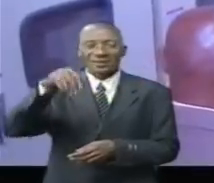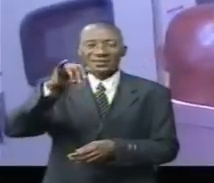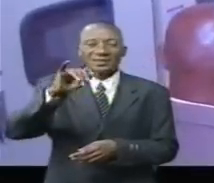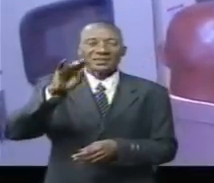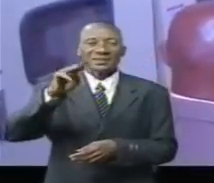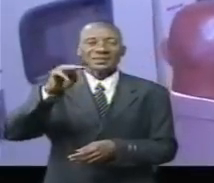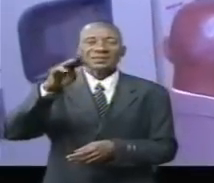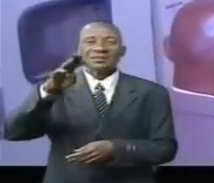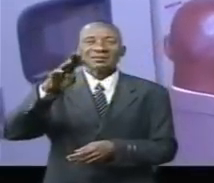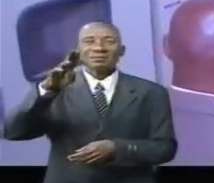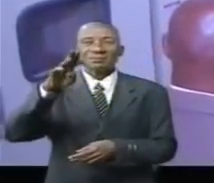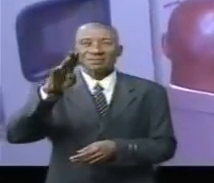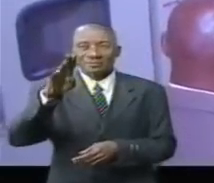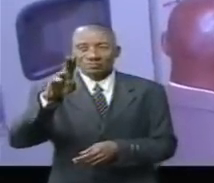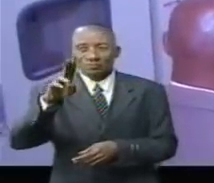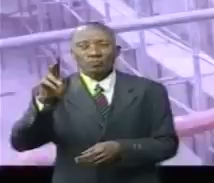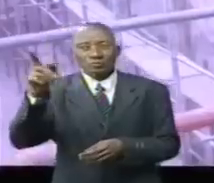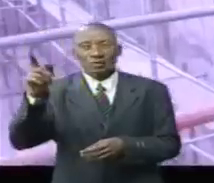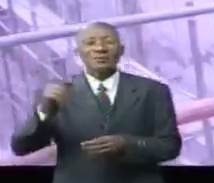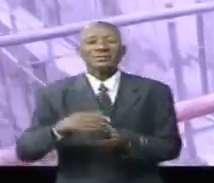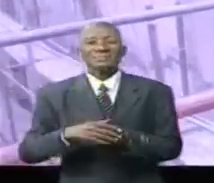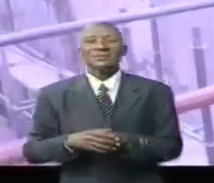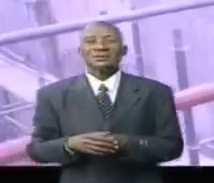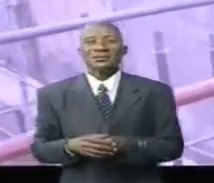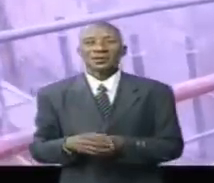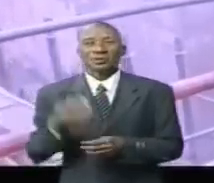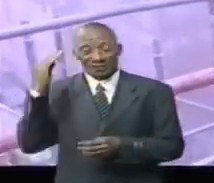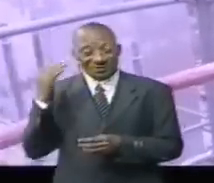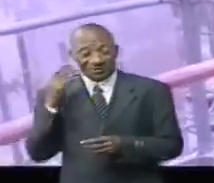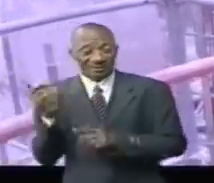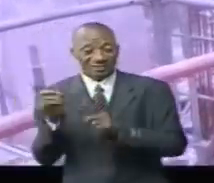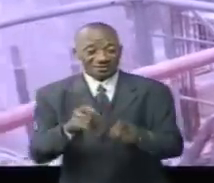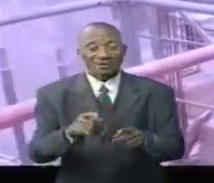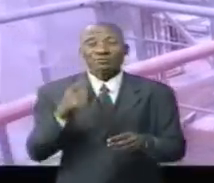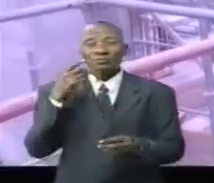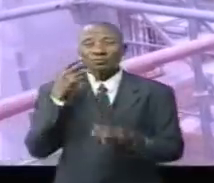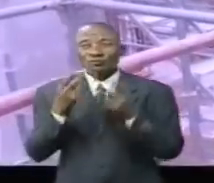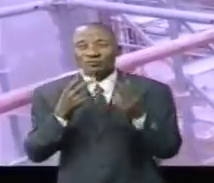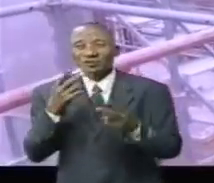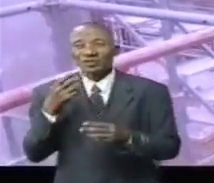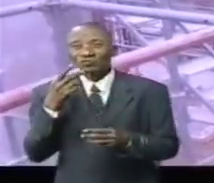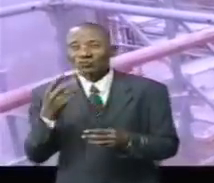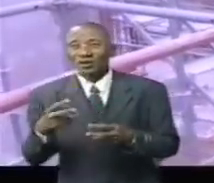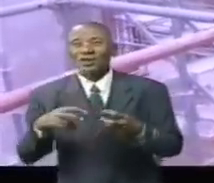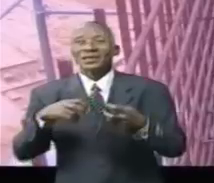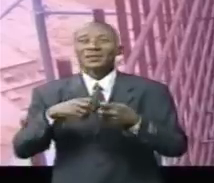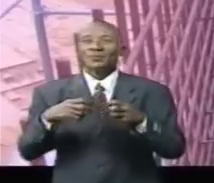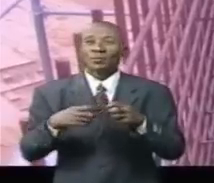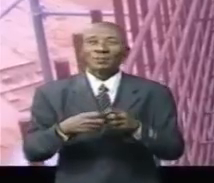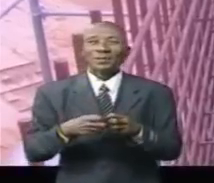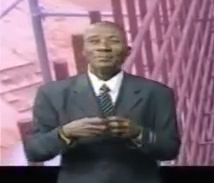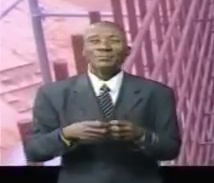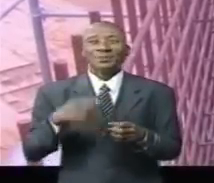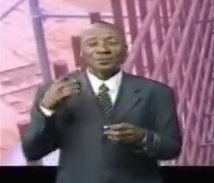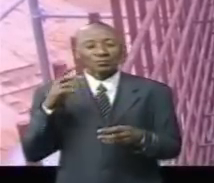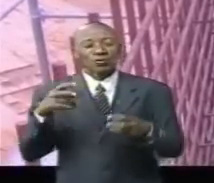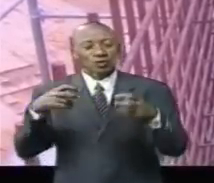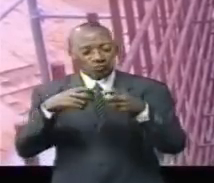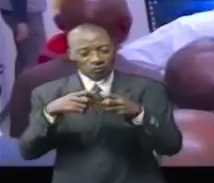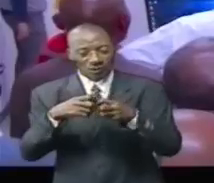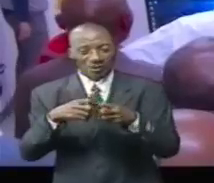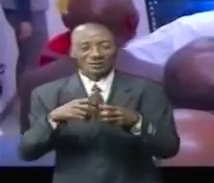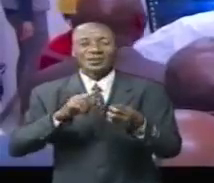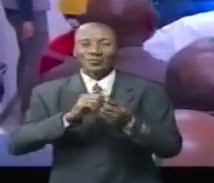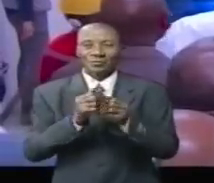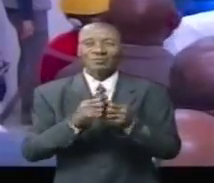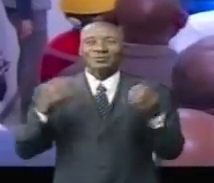et Kisenso. En attendant la construction du réservoir, une solution palliative a été trouvée entre la régie des eaux et le maître d'ouvrage. Il s'agit